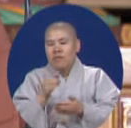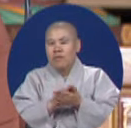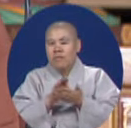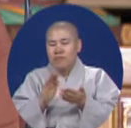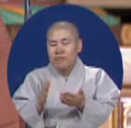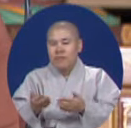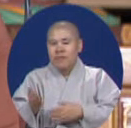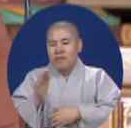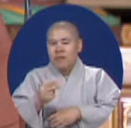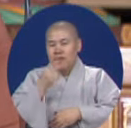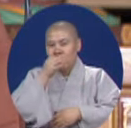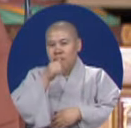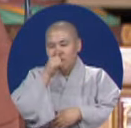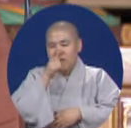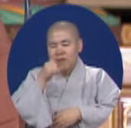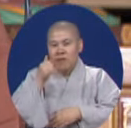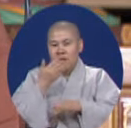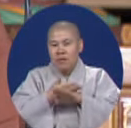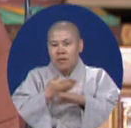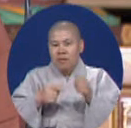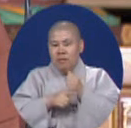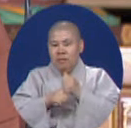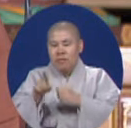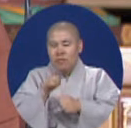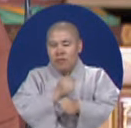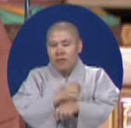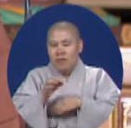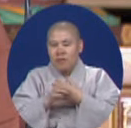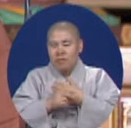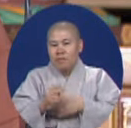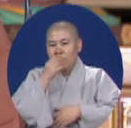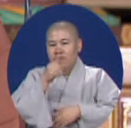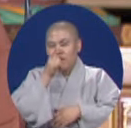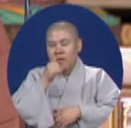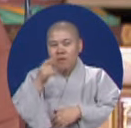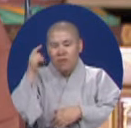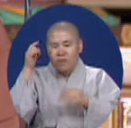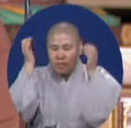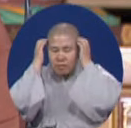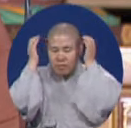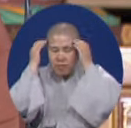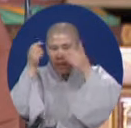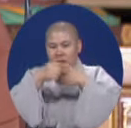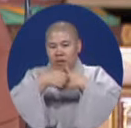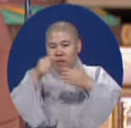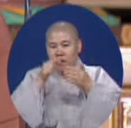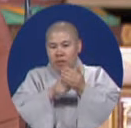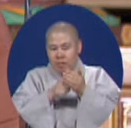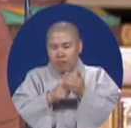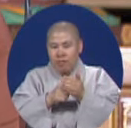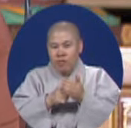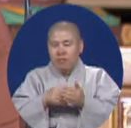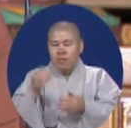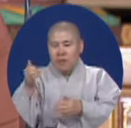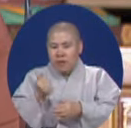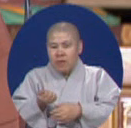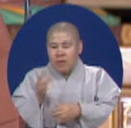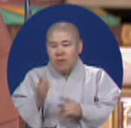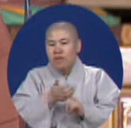그런데 중생이 왜 다르냐 그러면 중생은 번뇌심을 일으키고 부처님은 번뇌심을 안 일으킬